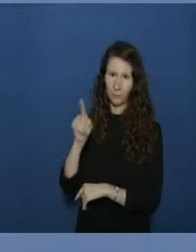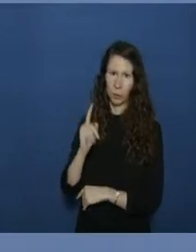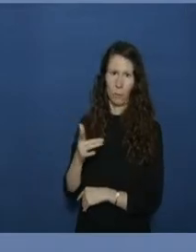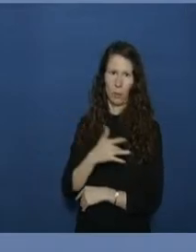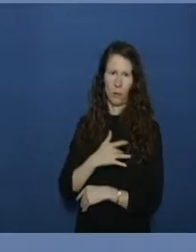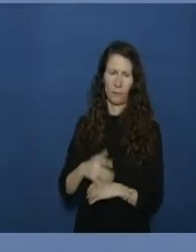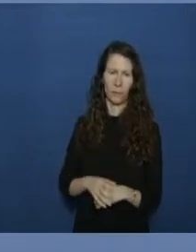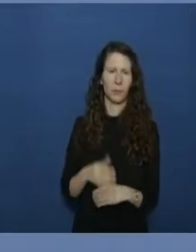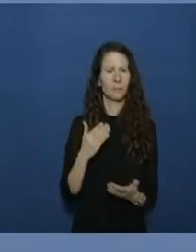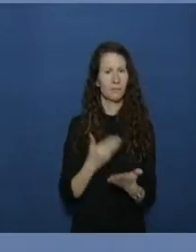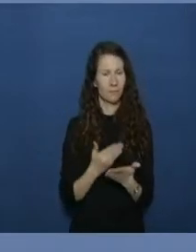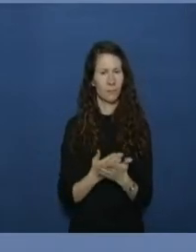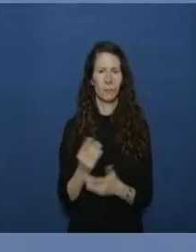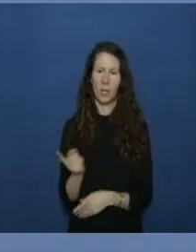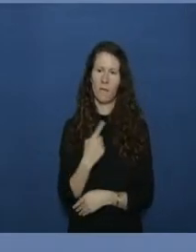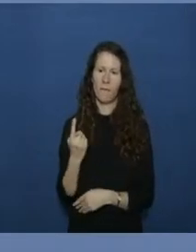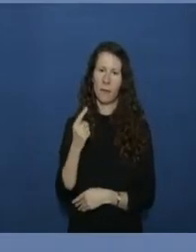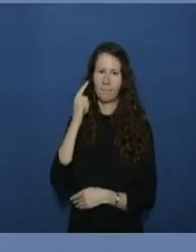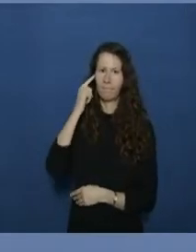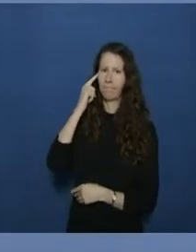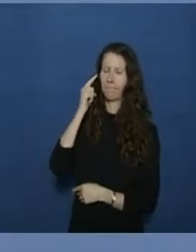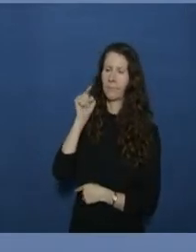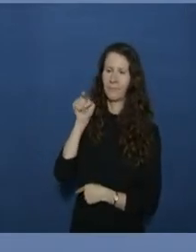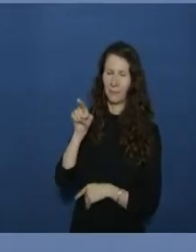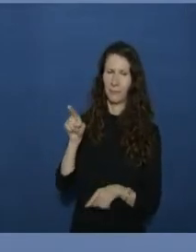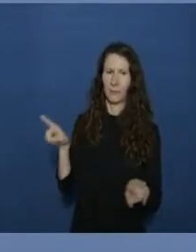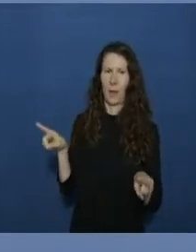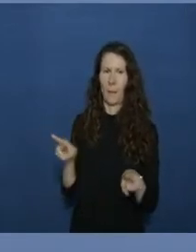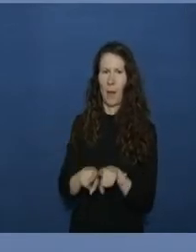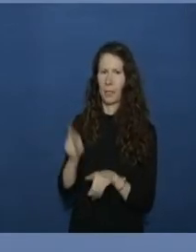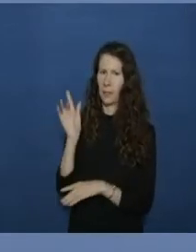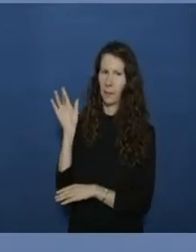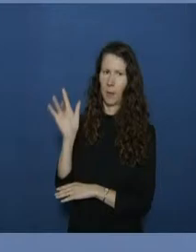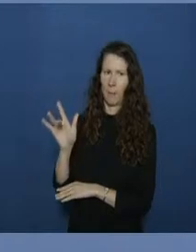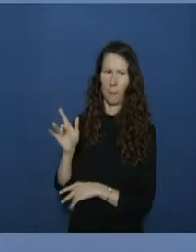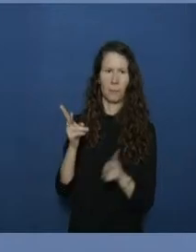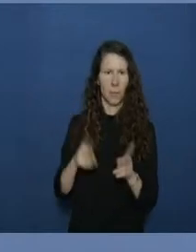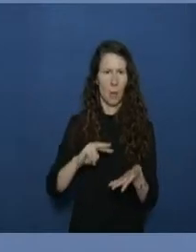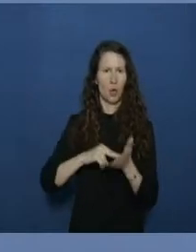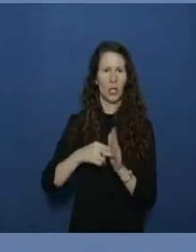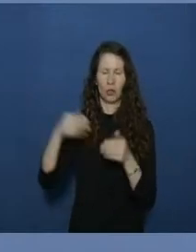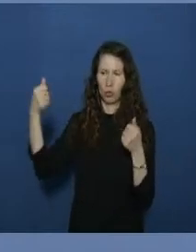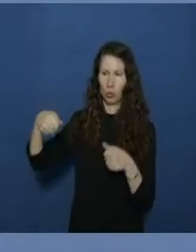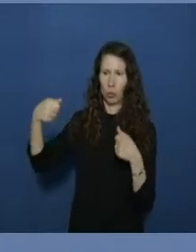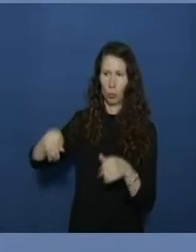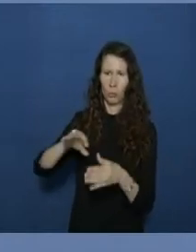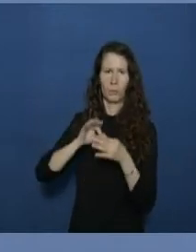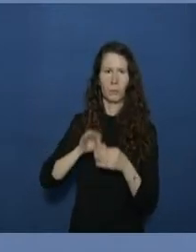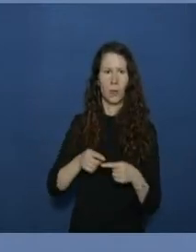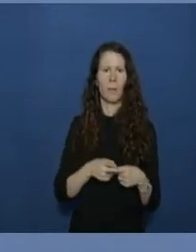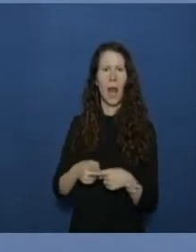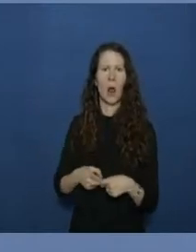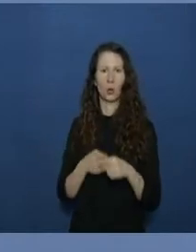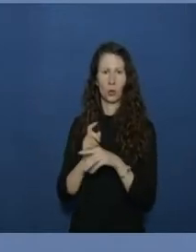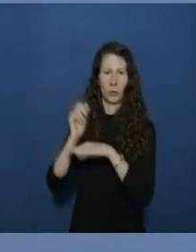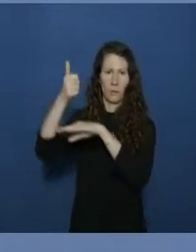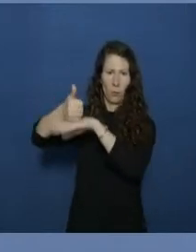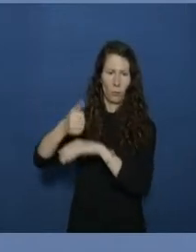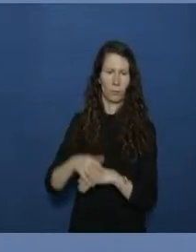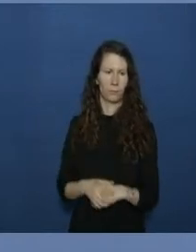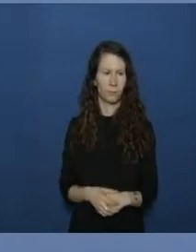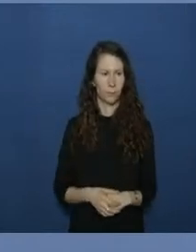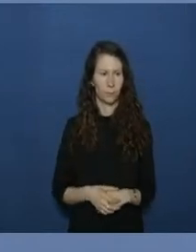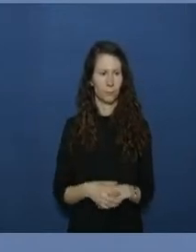ausgehen, dass sie auch geeignet sind, entsprechenden politischen Druck auf die belarussische Führung zu entfalten. In